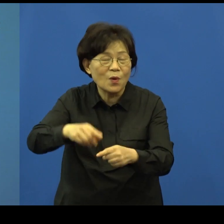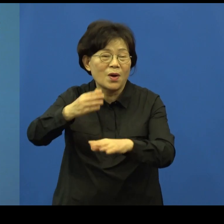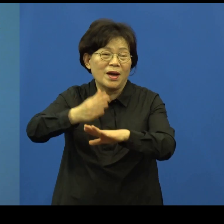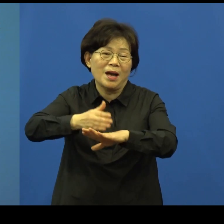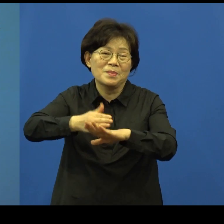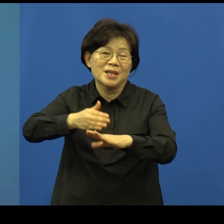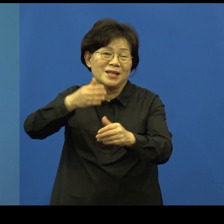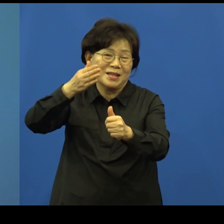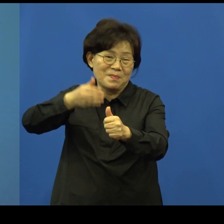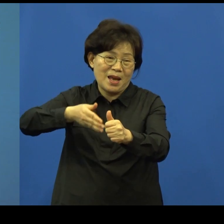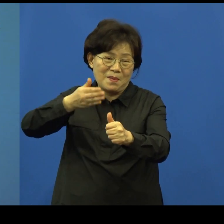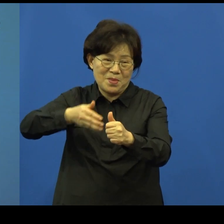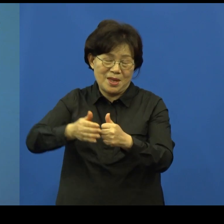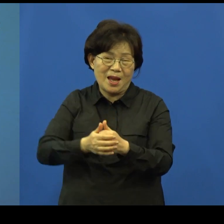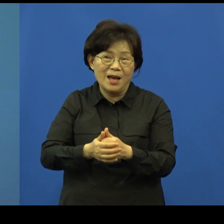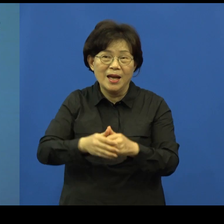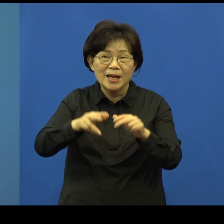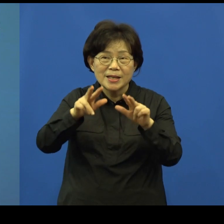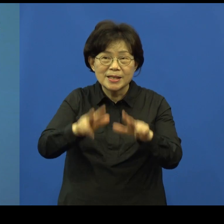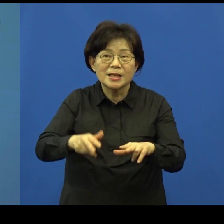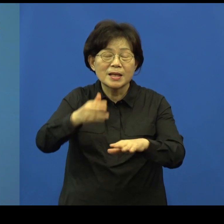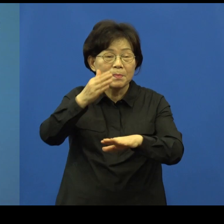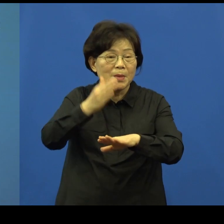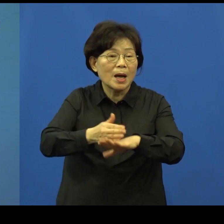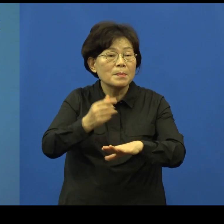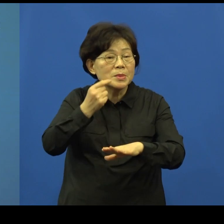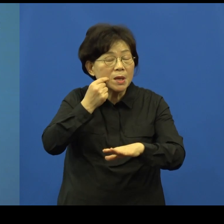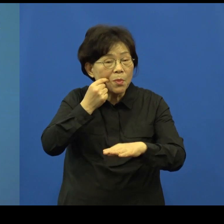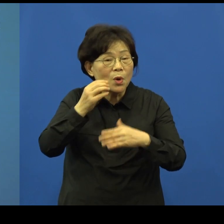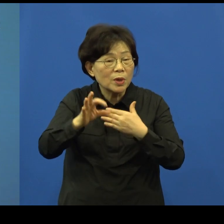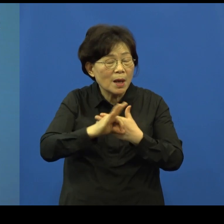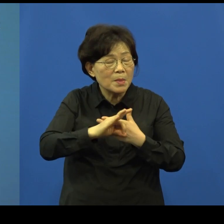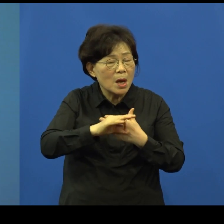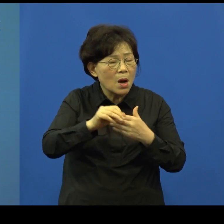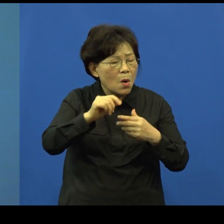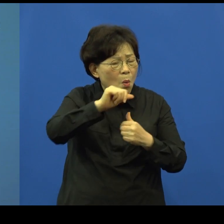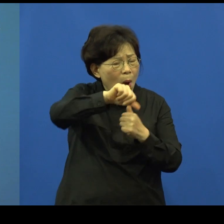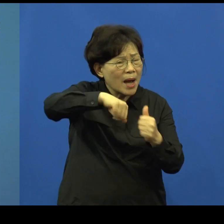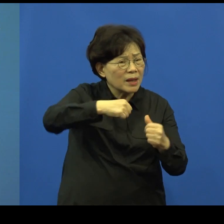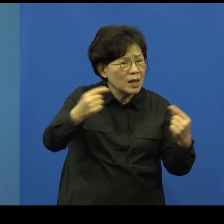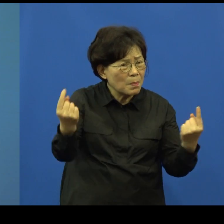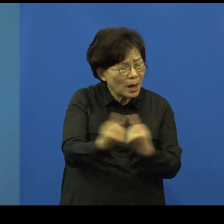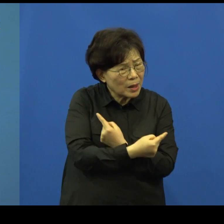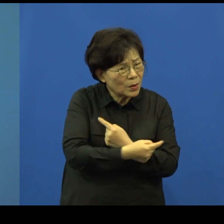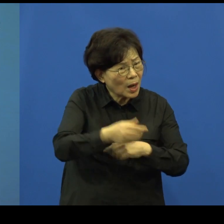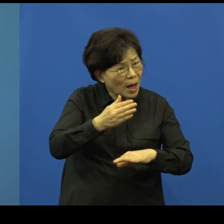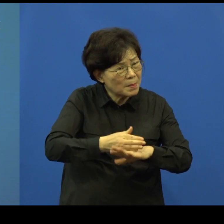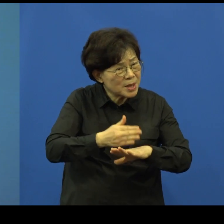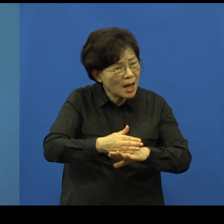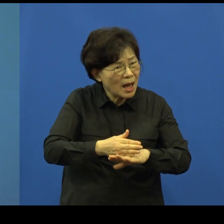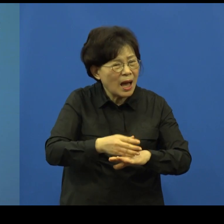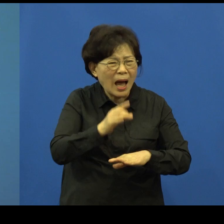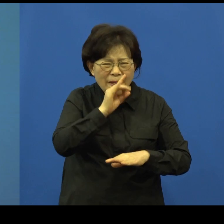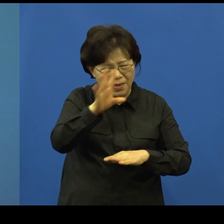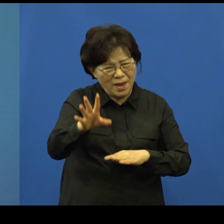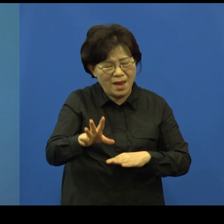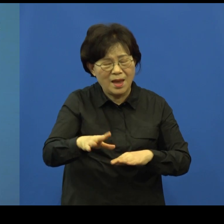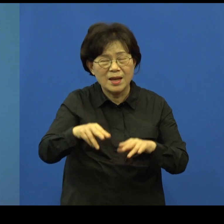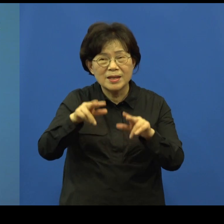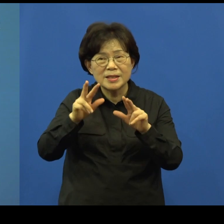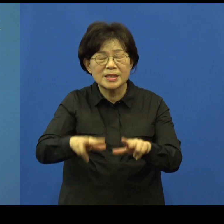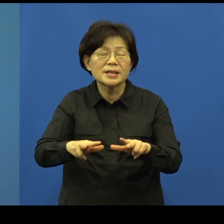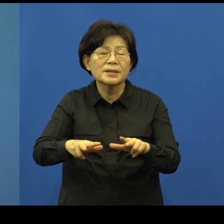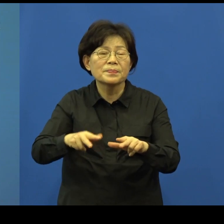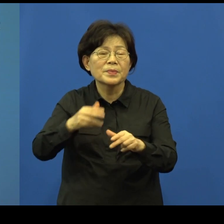거예요. 지금 감사하지 못하면 환경이 바뀌어도 감사하지 못해요. 지금이에요, 지금. 그러니까